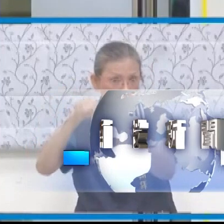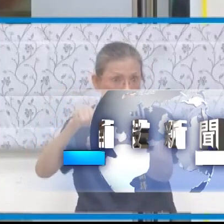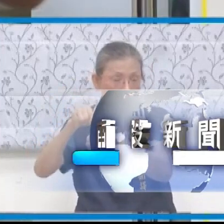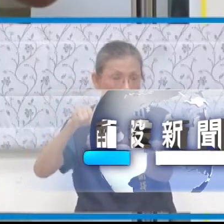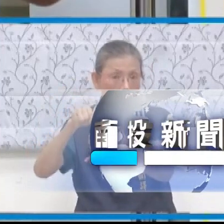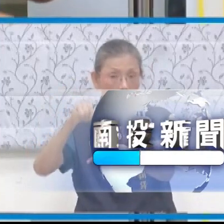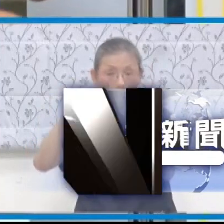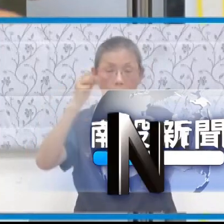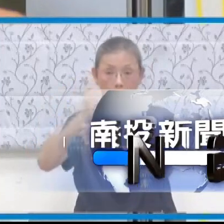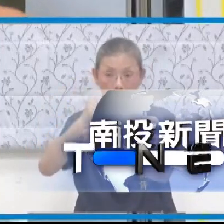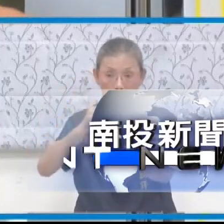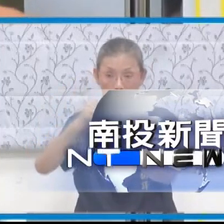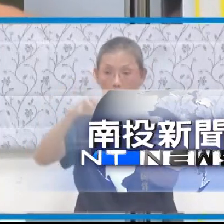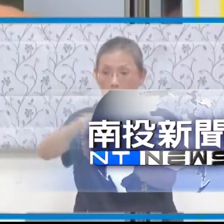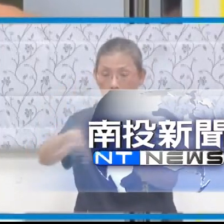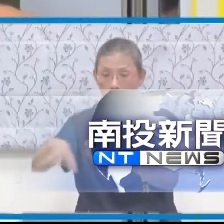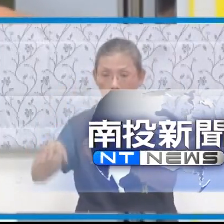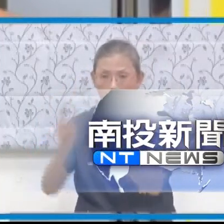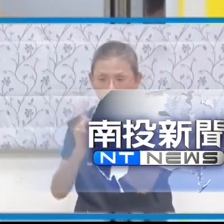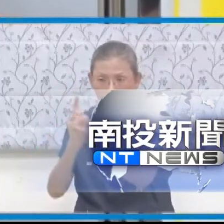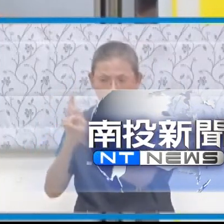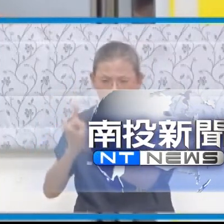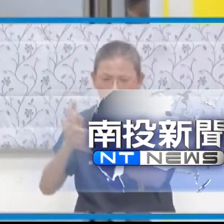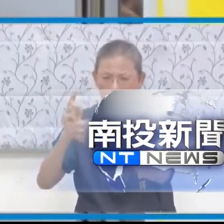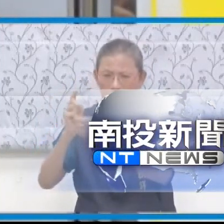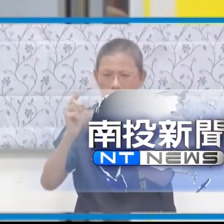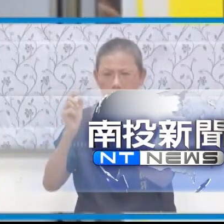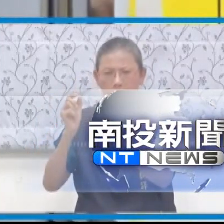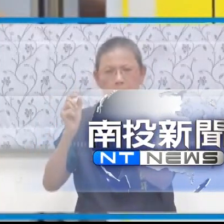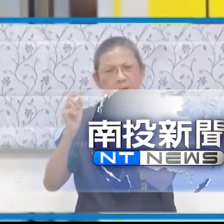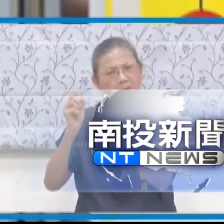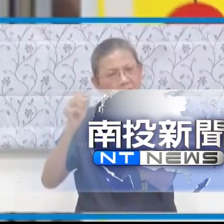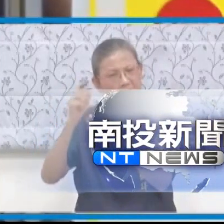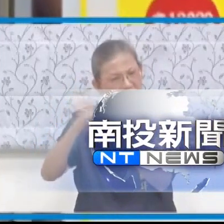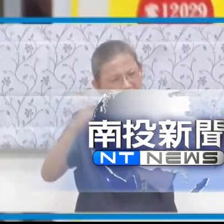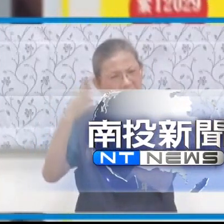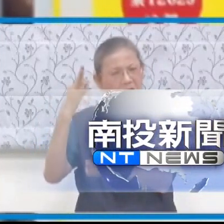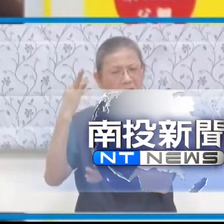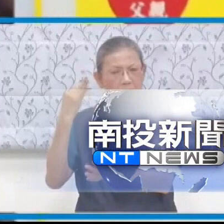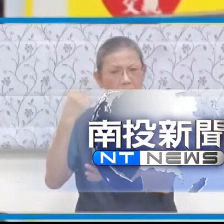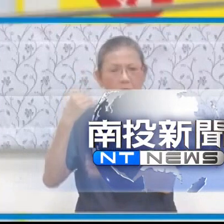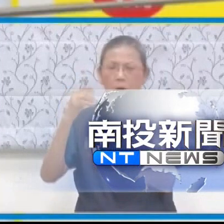这三位请到医院去做核酸的一个检测，但是在